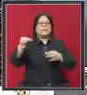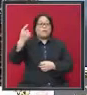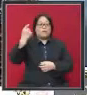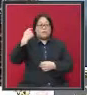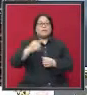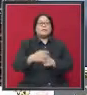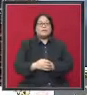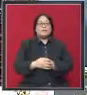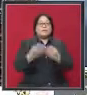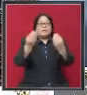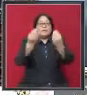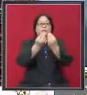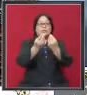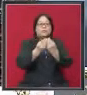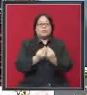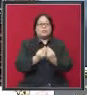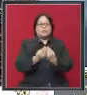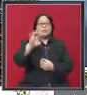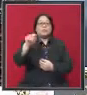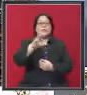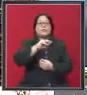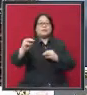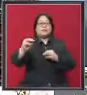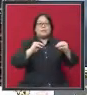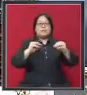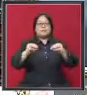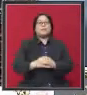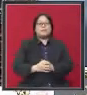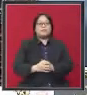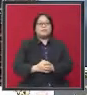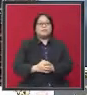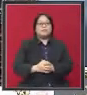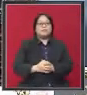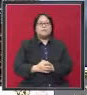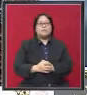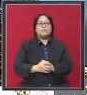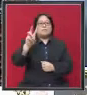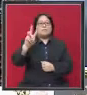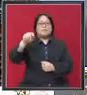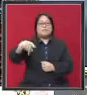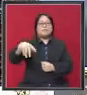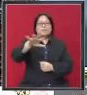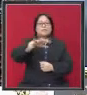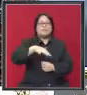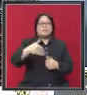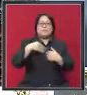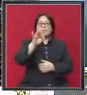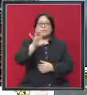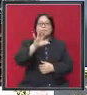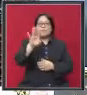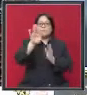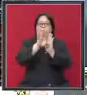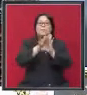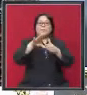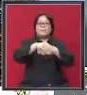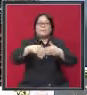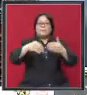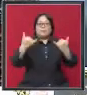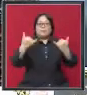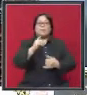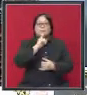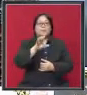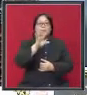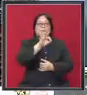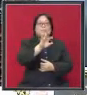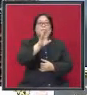jumlah aset under management dengan izin KWSP lebih kurang 900 bilion ringgit. Waktu masa ini